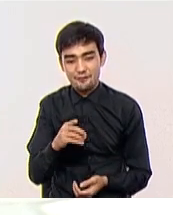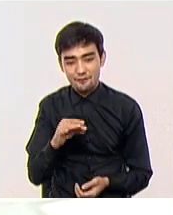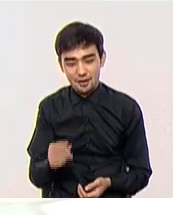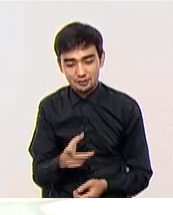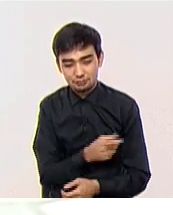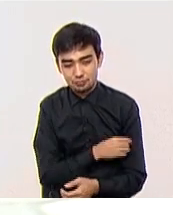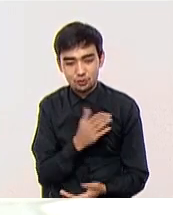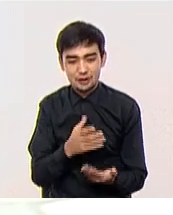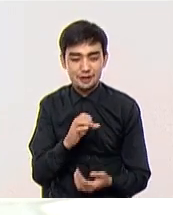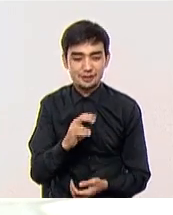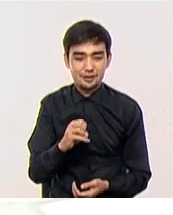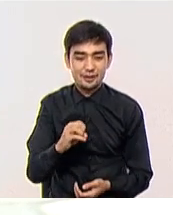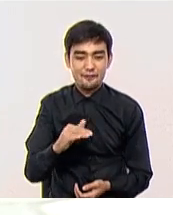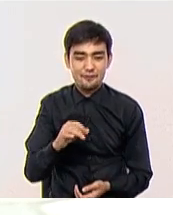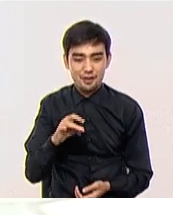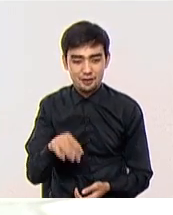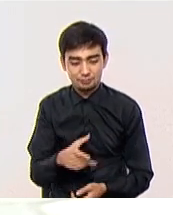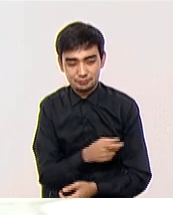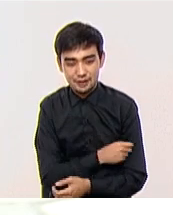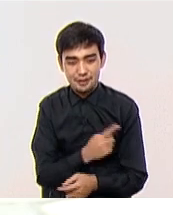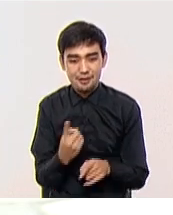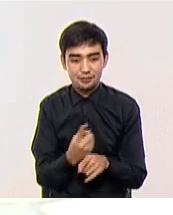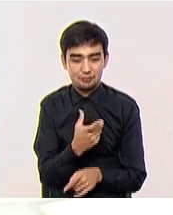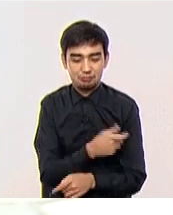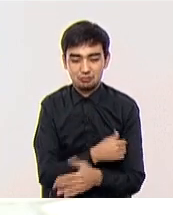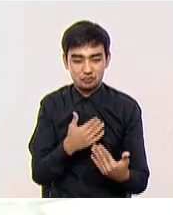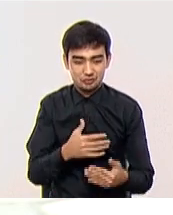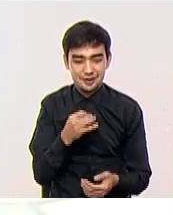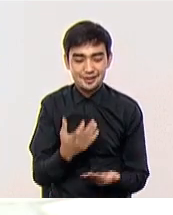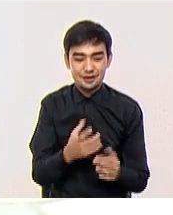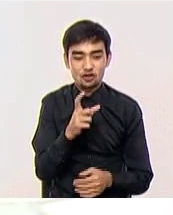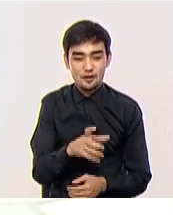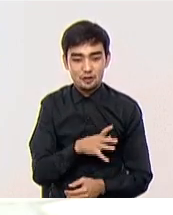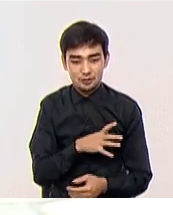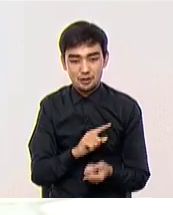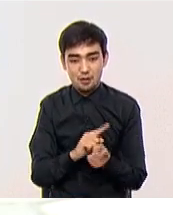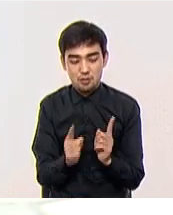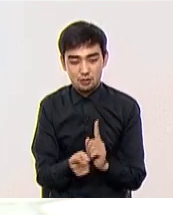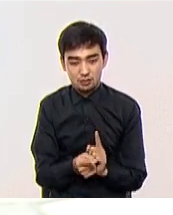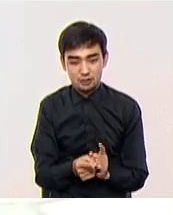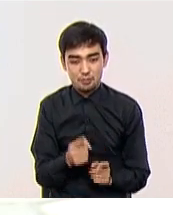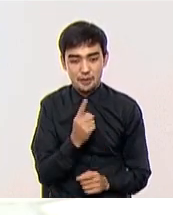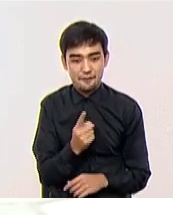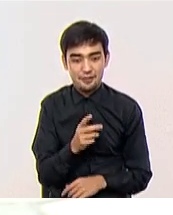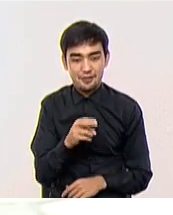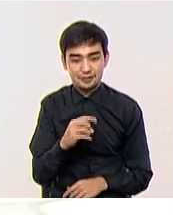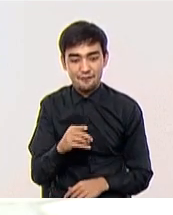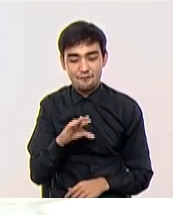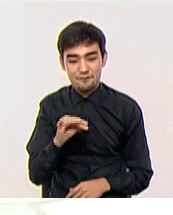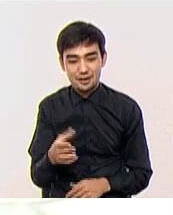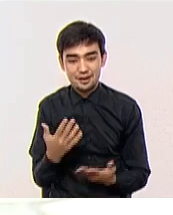либо «Синофарм» вакцина, один компонент. Если человек получил, наоборот, первоначально «Казвак»,